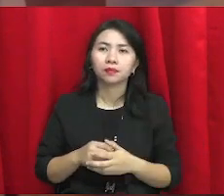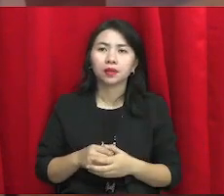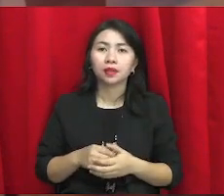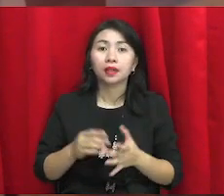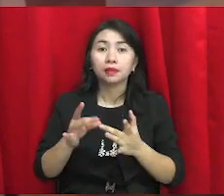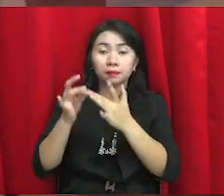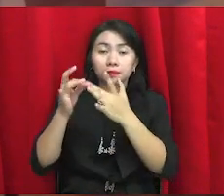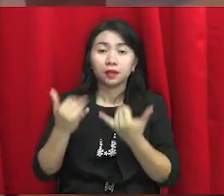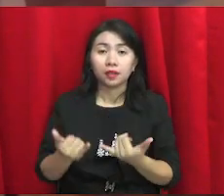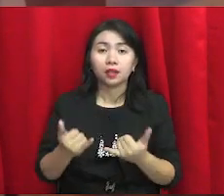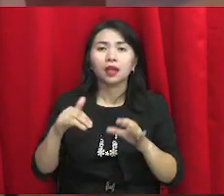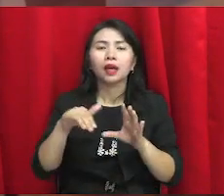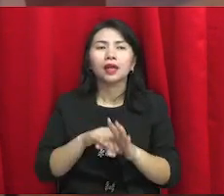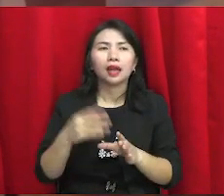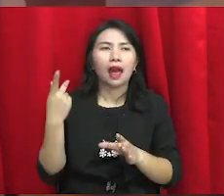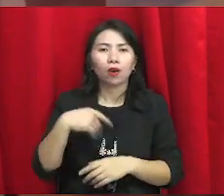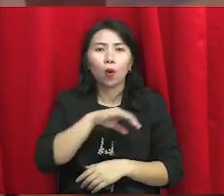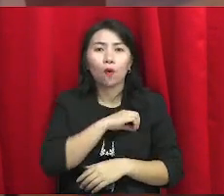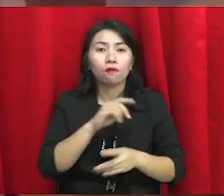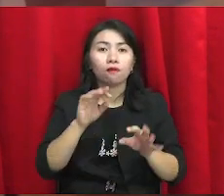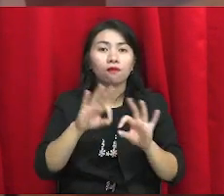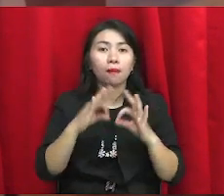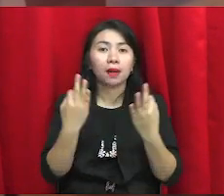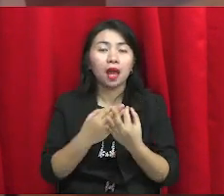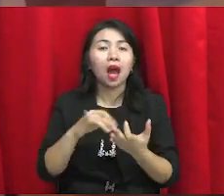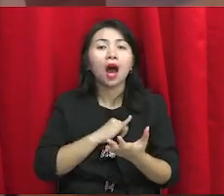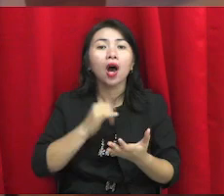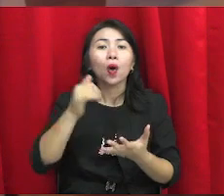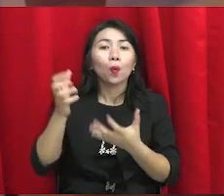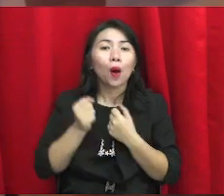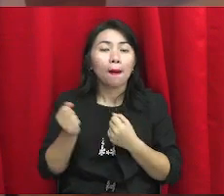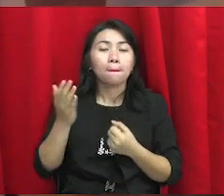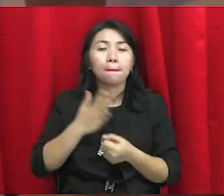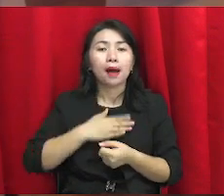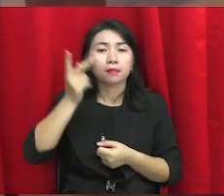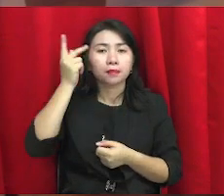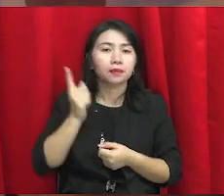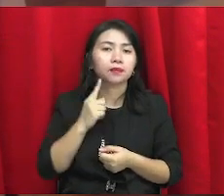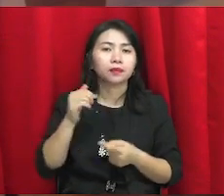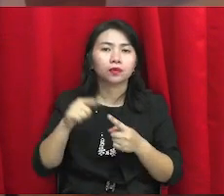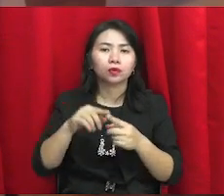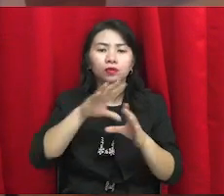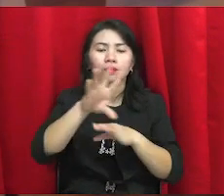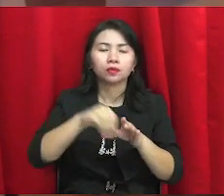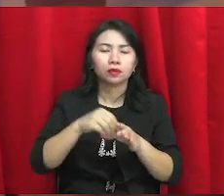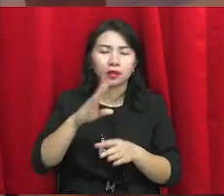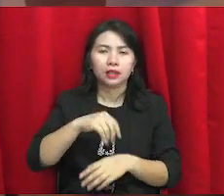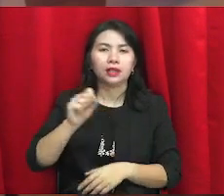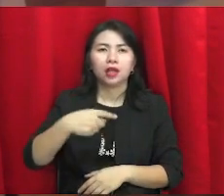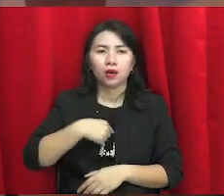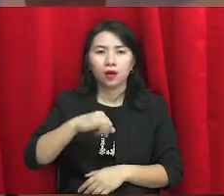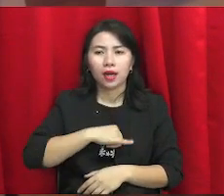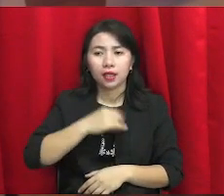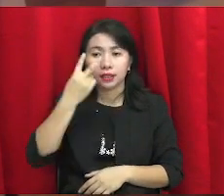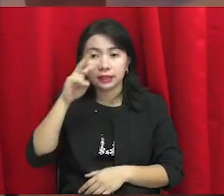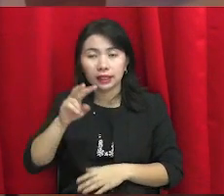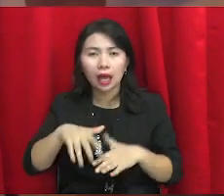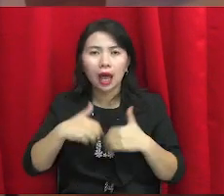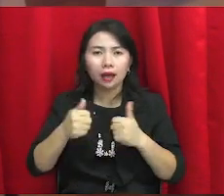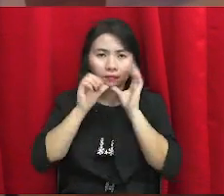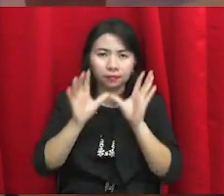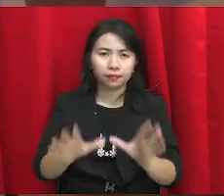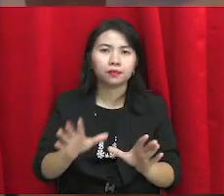in terms po ng pagpapamilya at pag-aasawa. Kasi nakita ko po kung gaano ka-blessed, gaano po kaganda ng